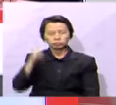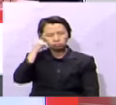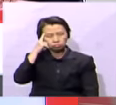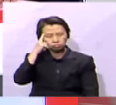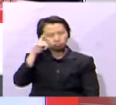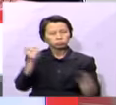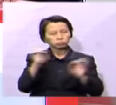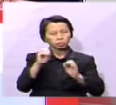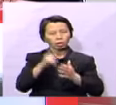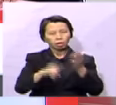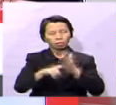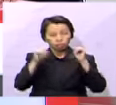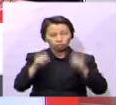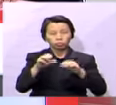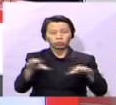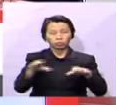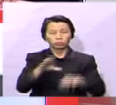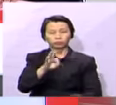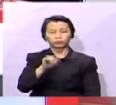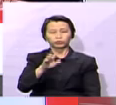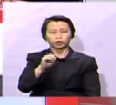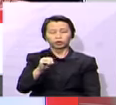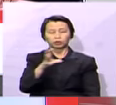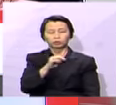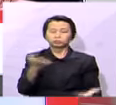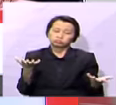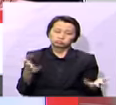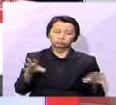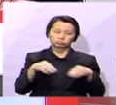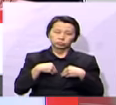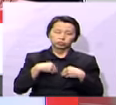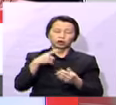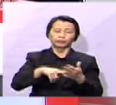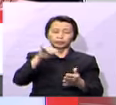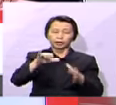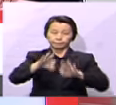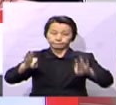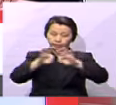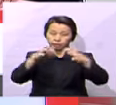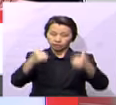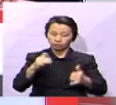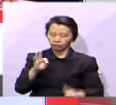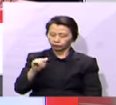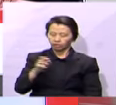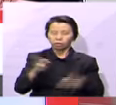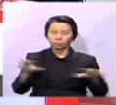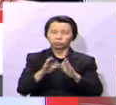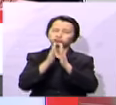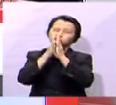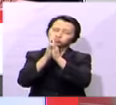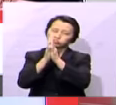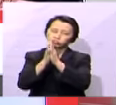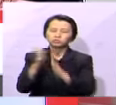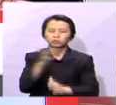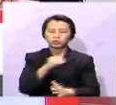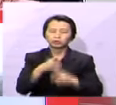berpandangan, tiada apa yang boleh dilakukan FAM selain akur, namun apa yang penting kini untuk FAM membuat rayuan.